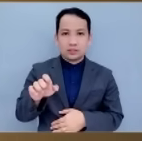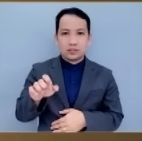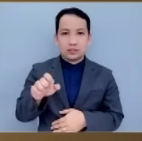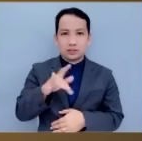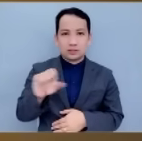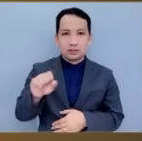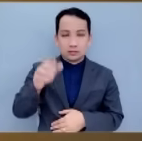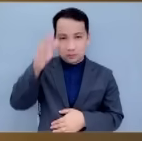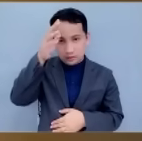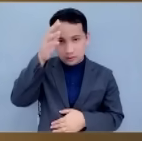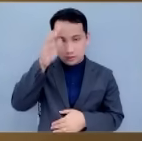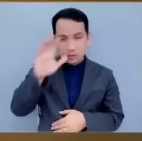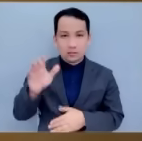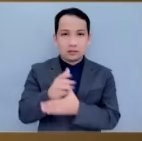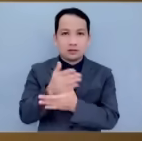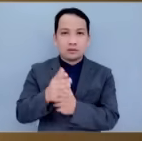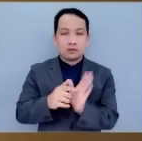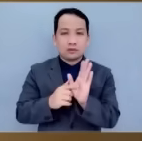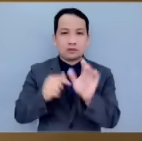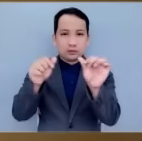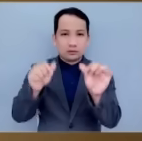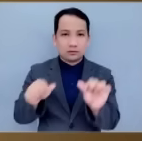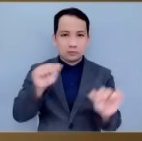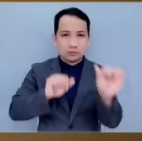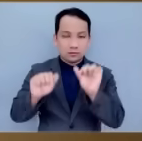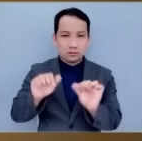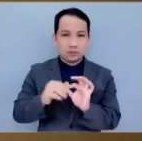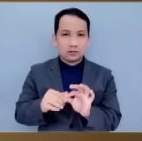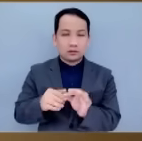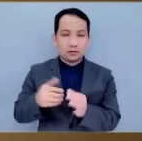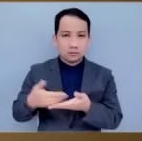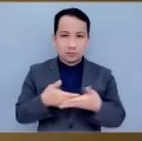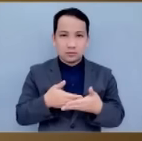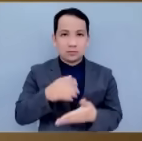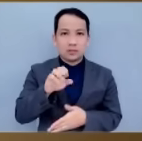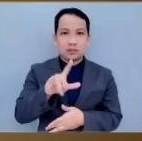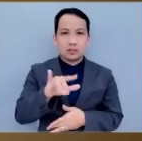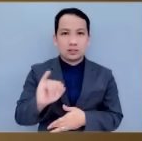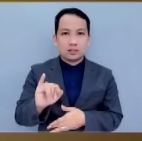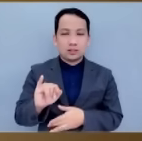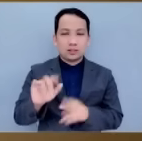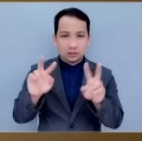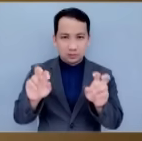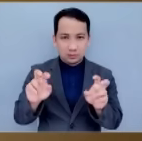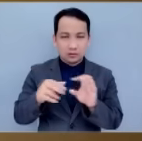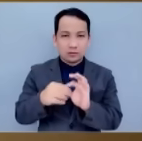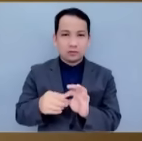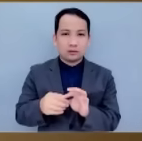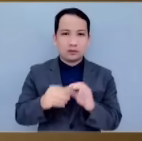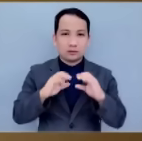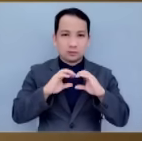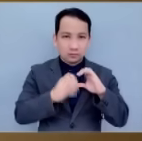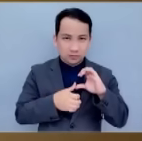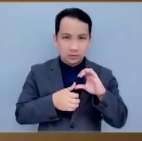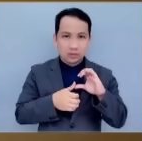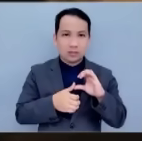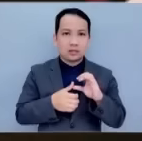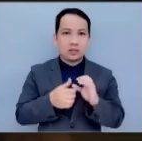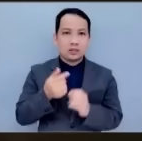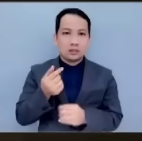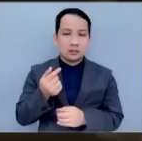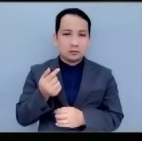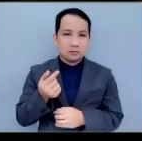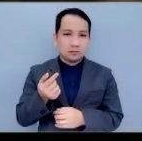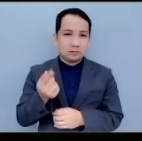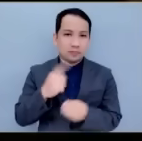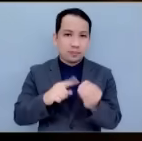Jacqueline, nag-share ng larawan ng aktres habang buhat si Baby Ellie na may caption na broken heart emoji.